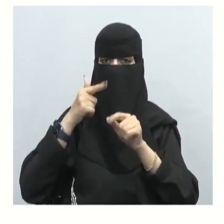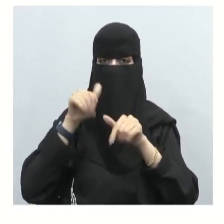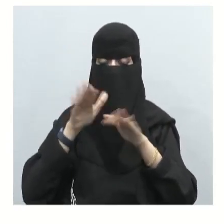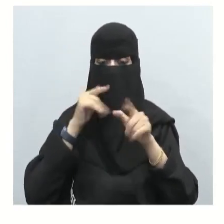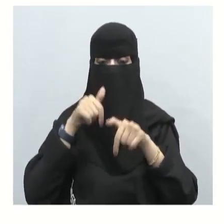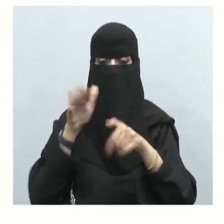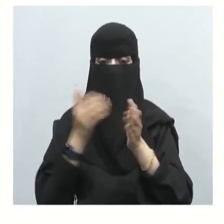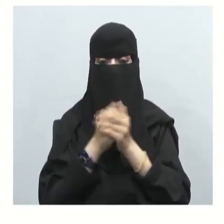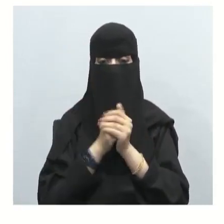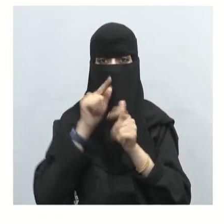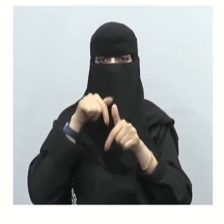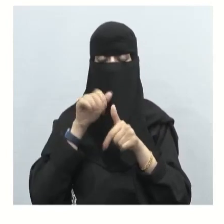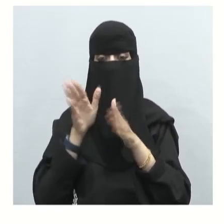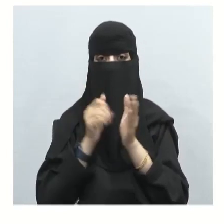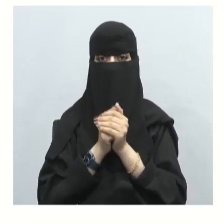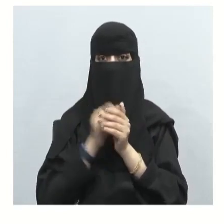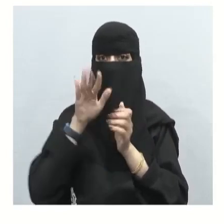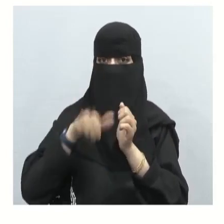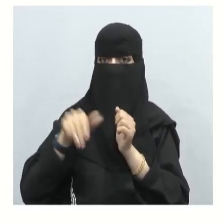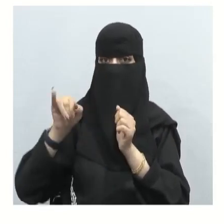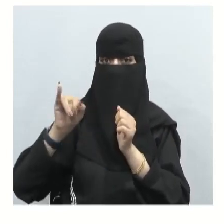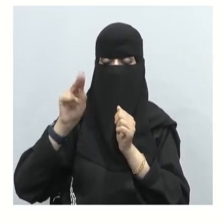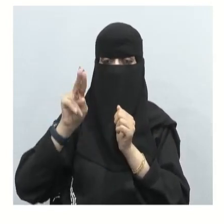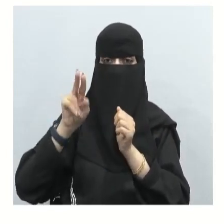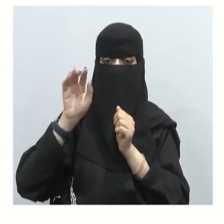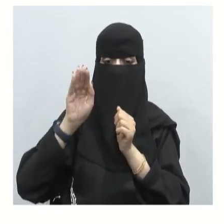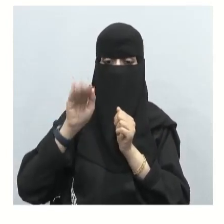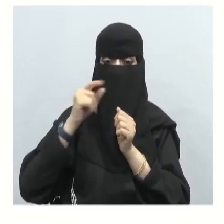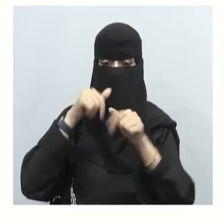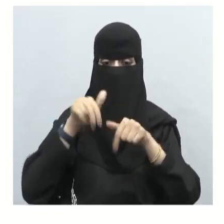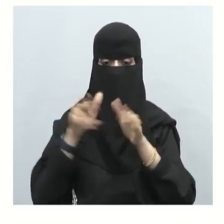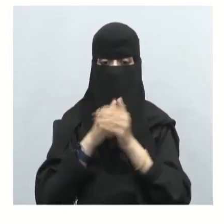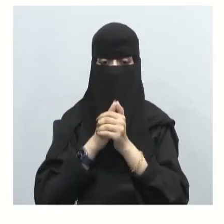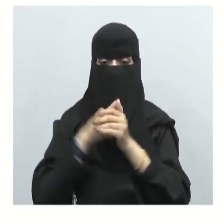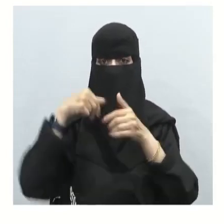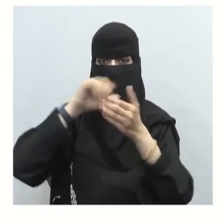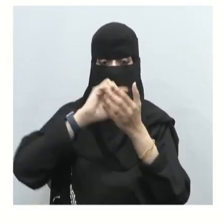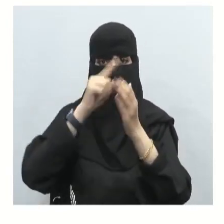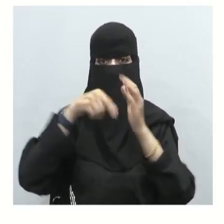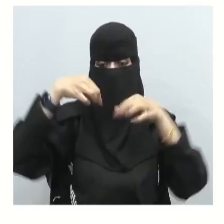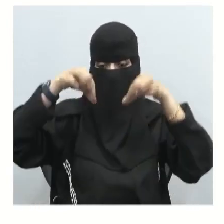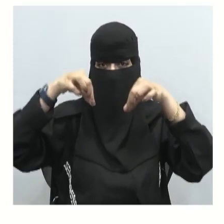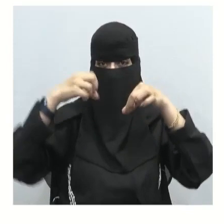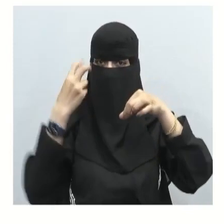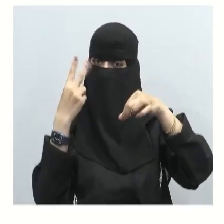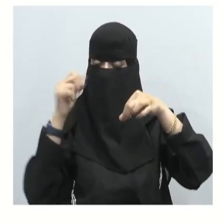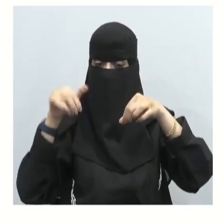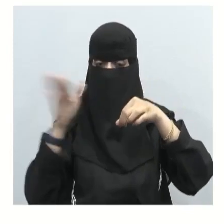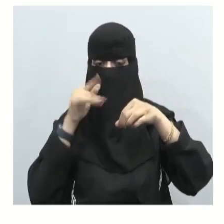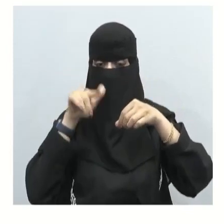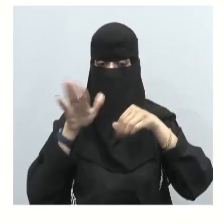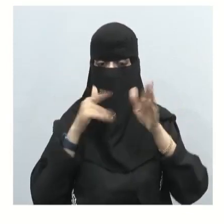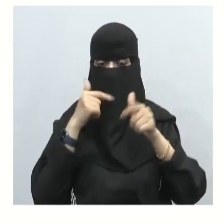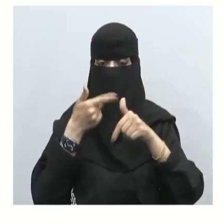مصنوعه من بلورات سائله ايضا مستقطب مرشحي استقطاب اذا كان المرشحين نعم